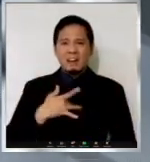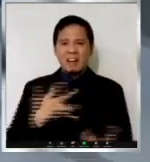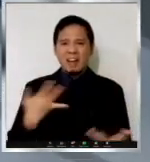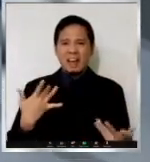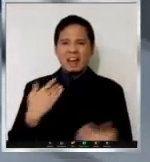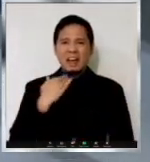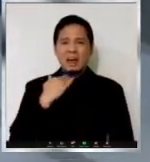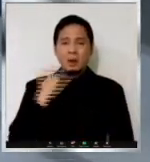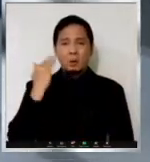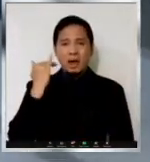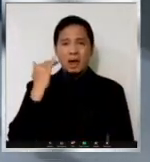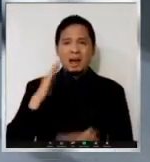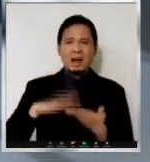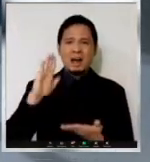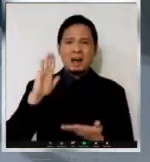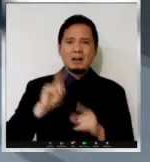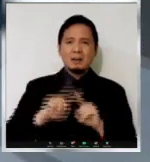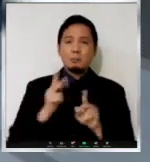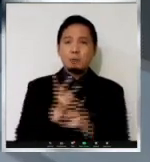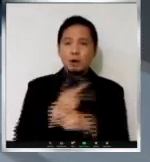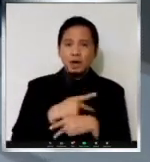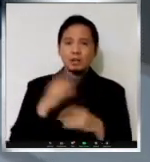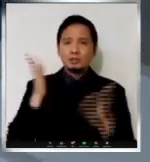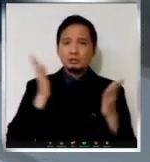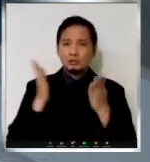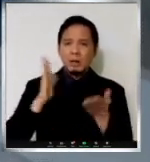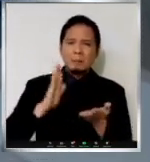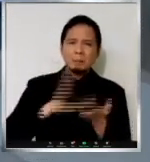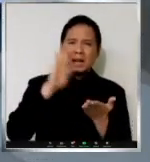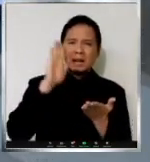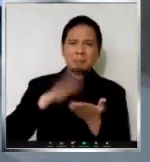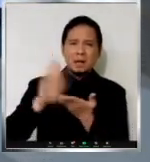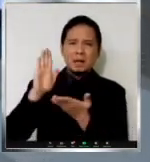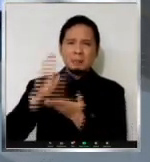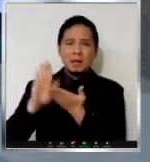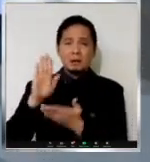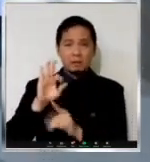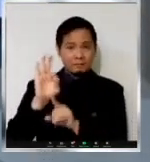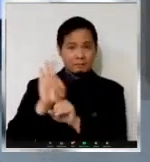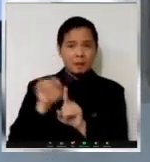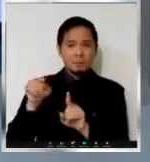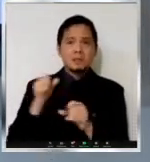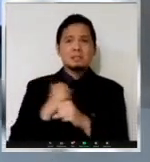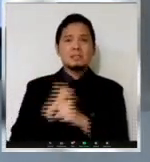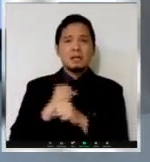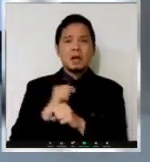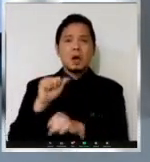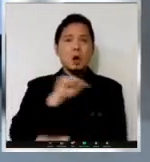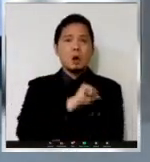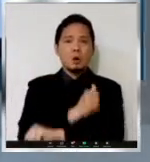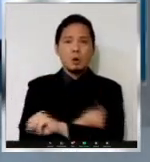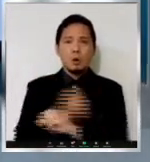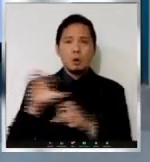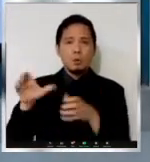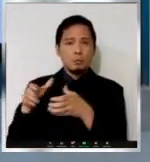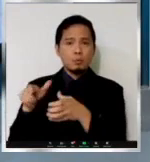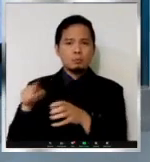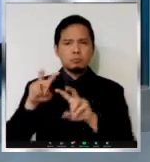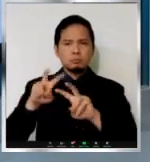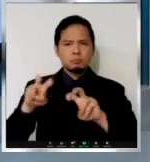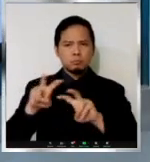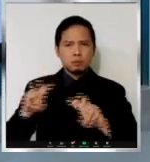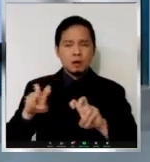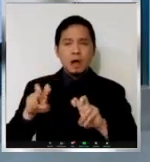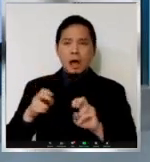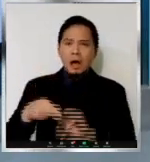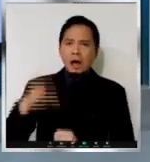mga produkto at serbisyo. Nito nang ang Pebrero ay naitala ng Philippine Statistics Authority ang pinakamataas na inflation